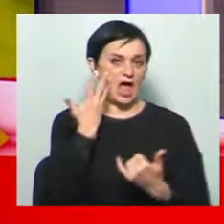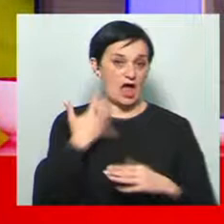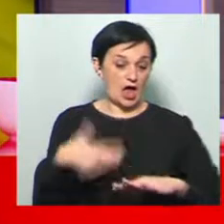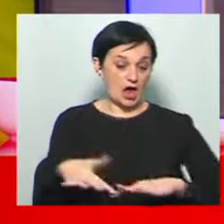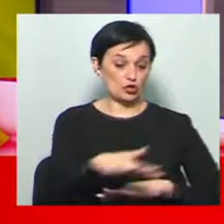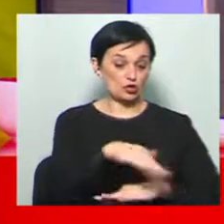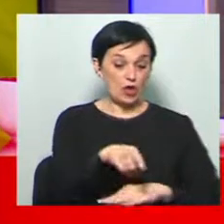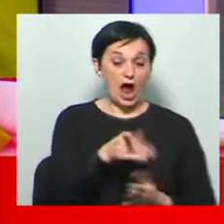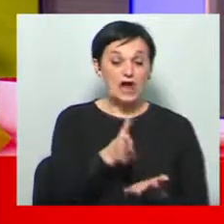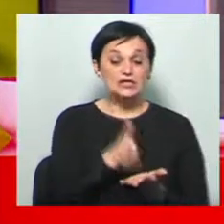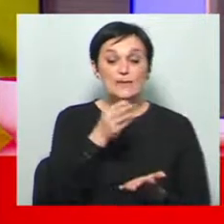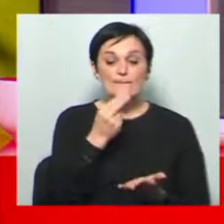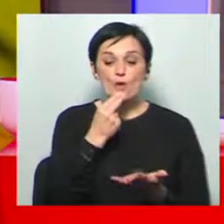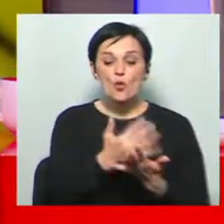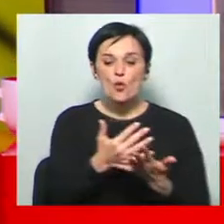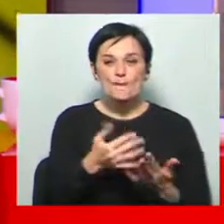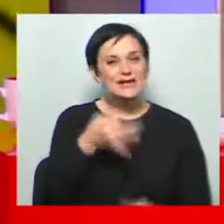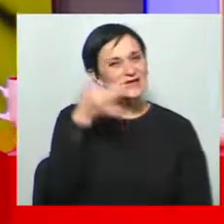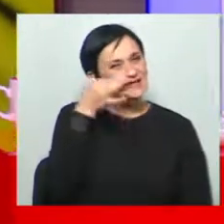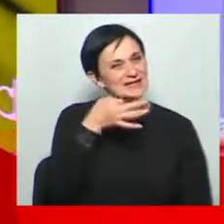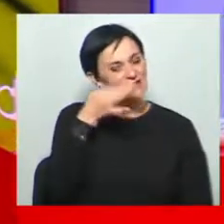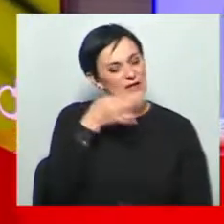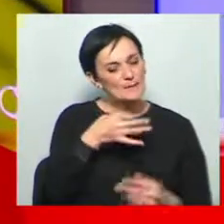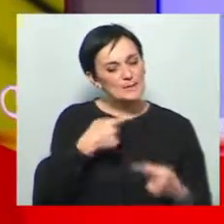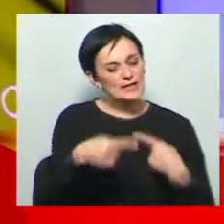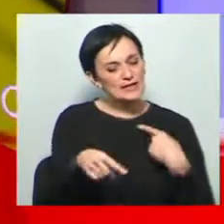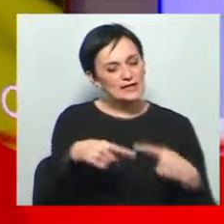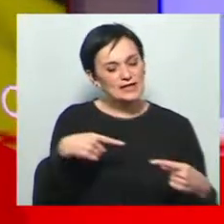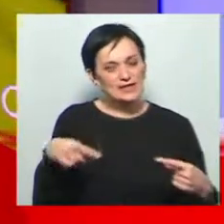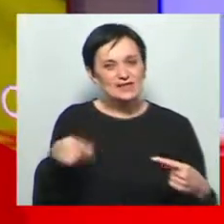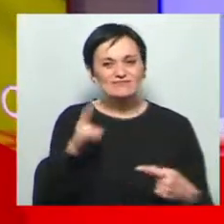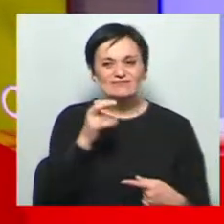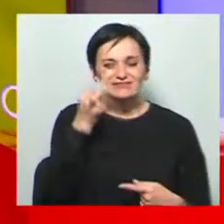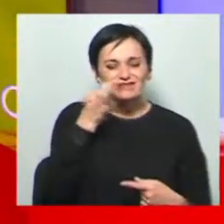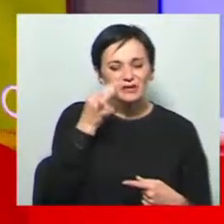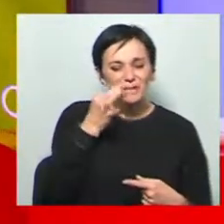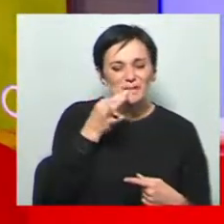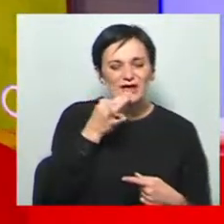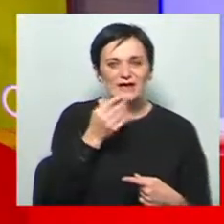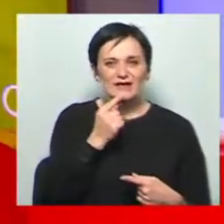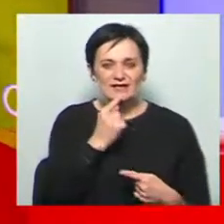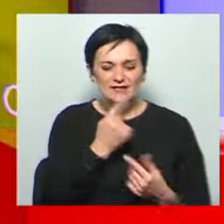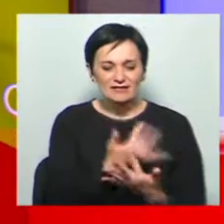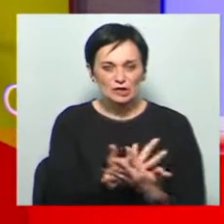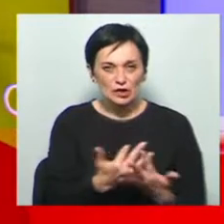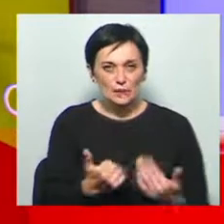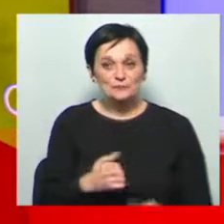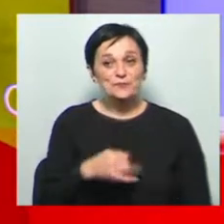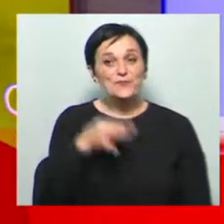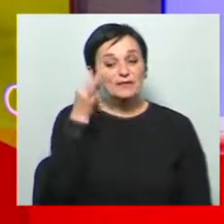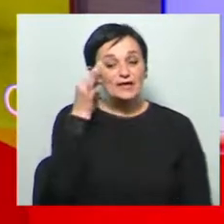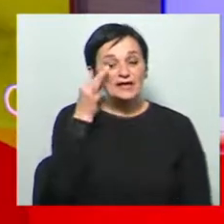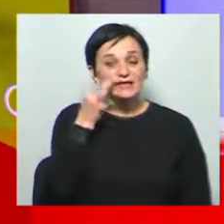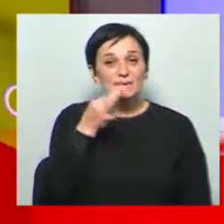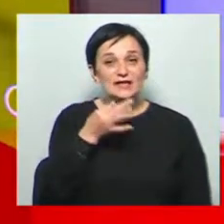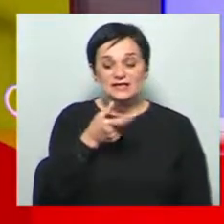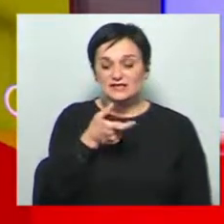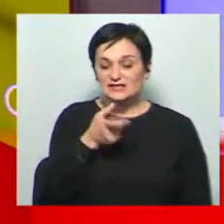ახლა პროდუქტები: ტკბილეული, სხვადასხვა სახის ნუგბარი, ტკბილი